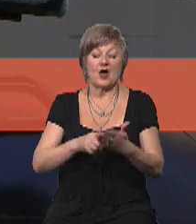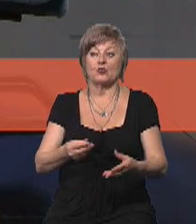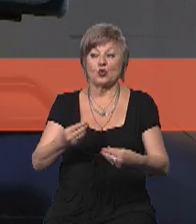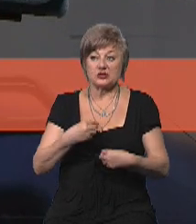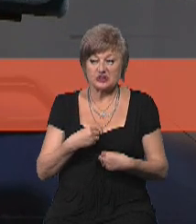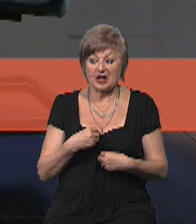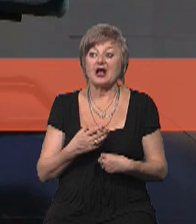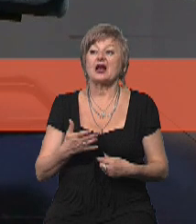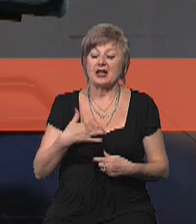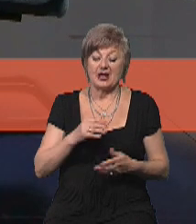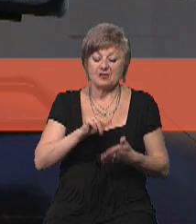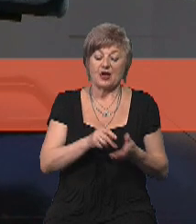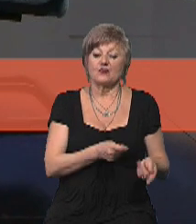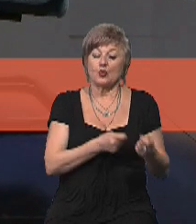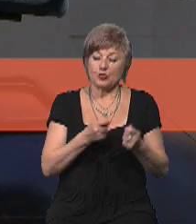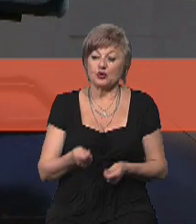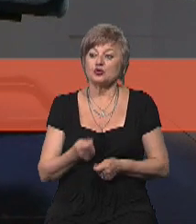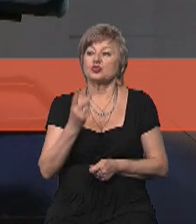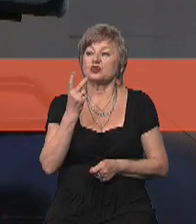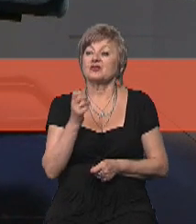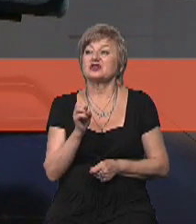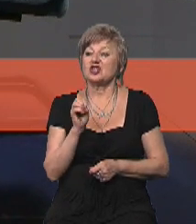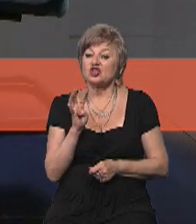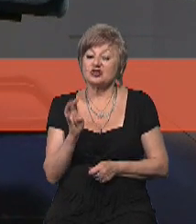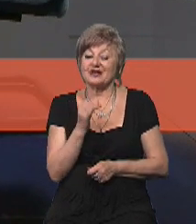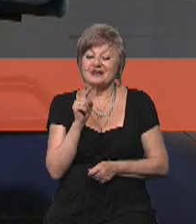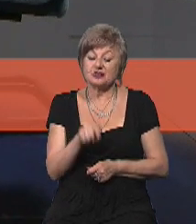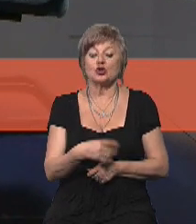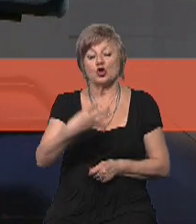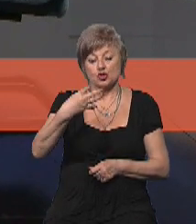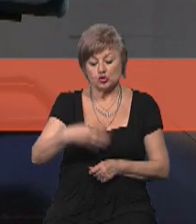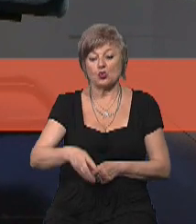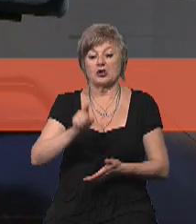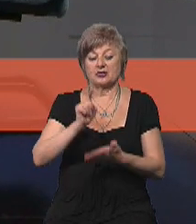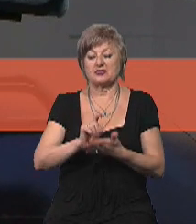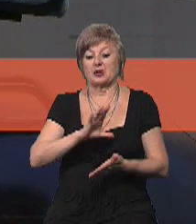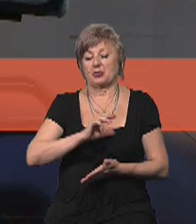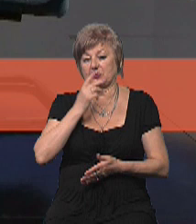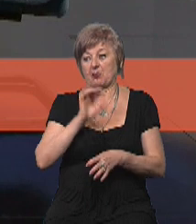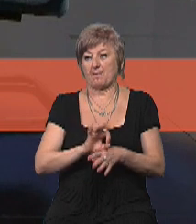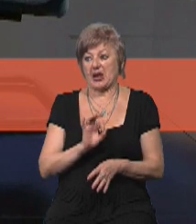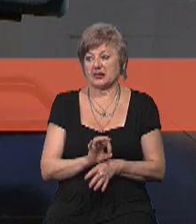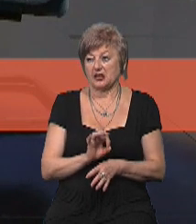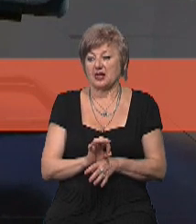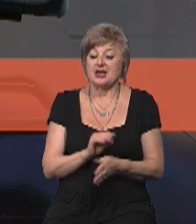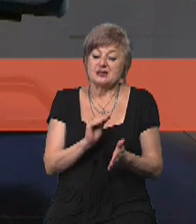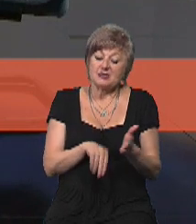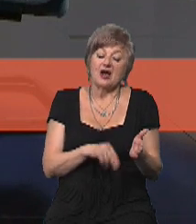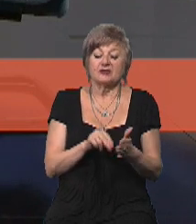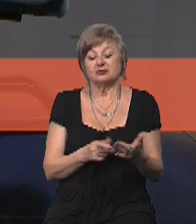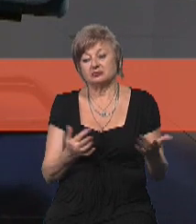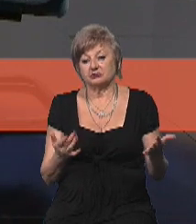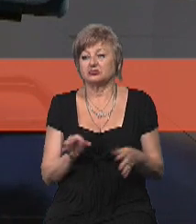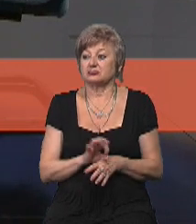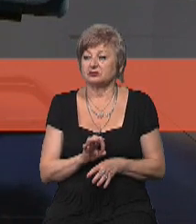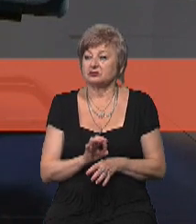вот этой справке. Я ее принес. 214. Из 214 40 действительно было больные. Остальные запротились либо за справками, либо за другими